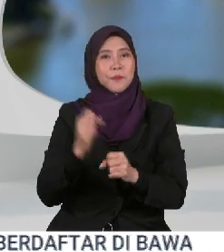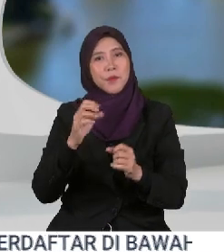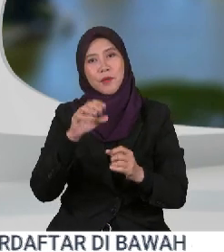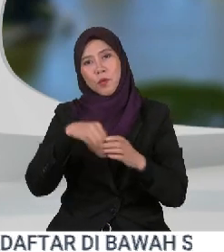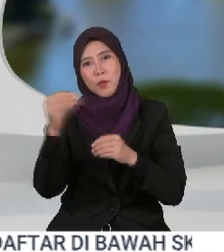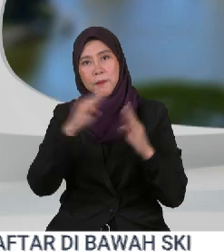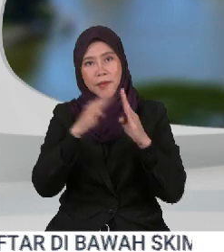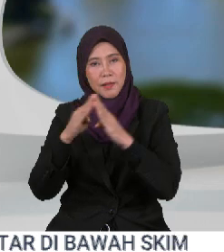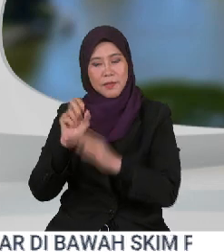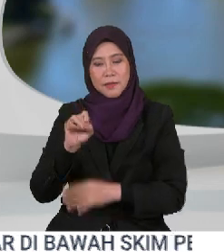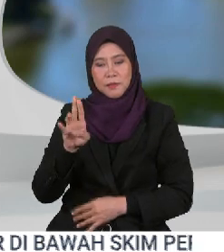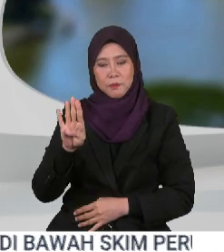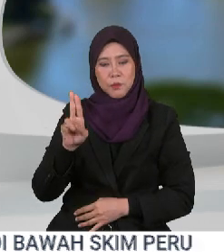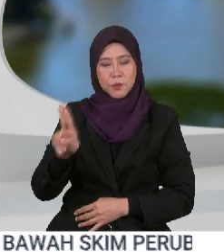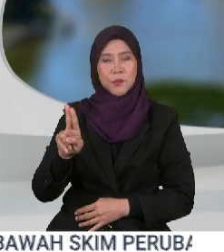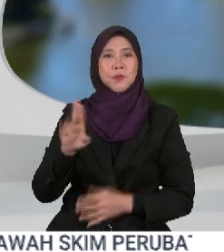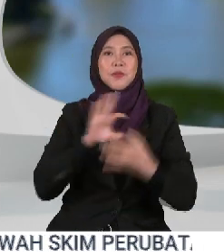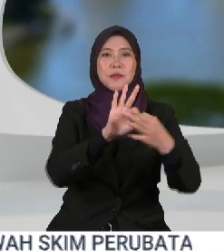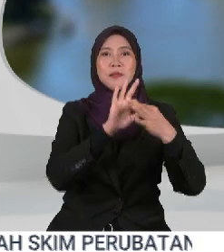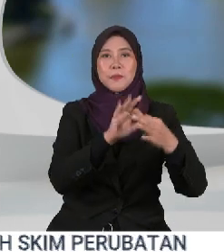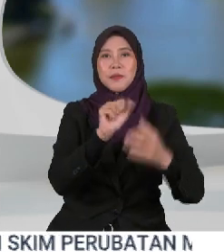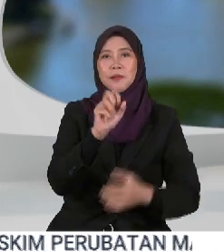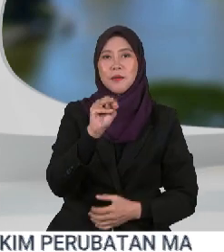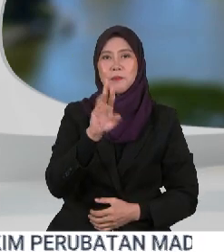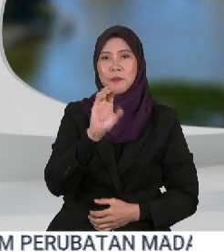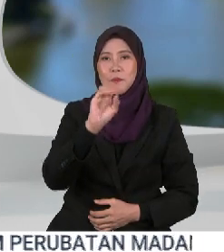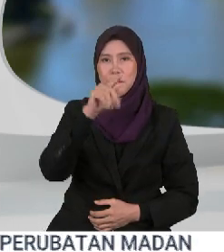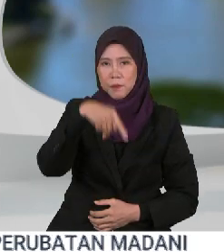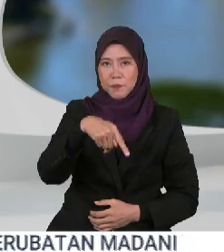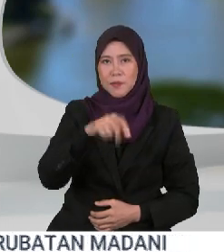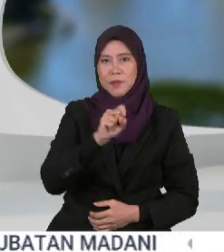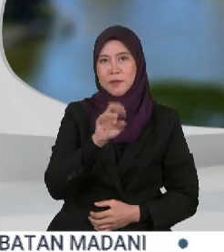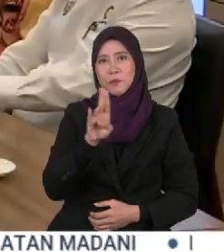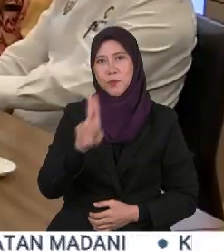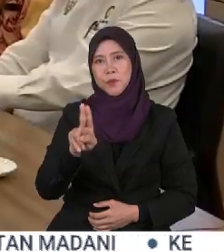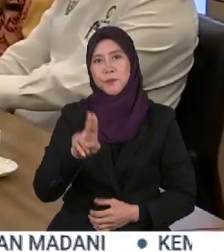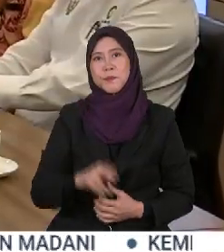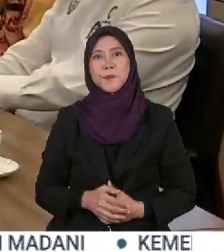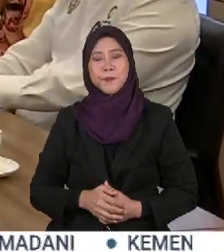Bandar Sibu dengan kerjasama MCOP Sibu Jaya Sdn Bhd.